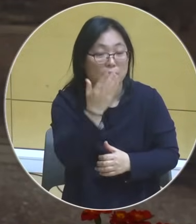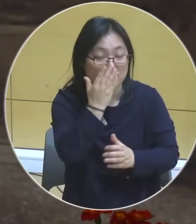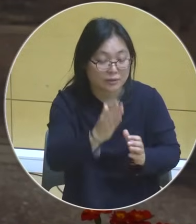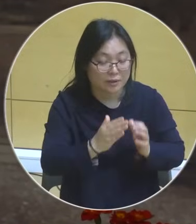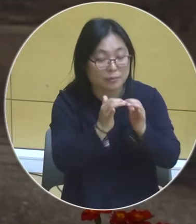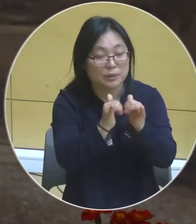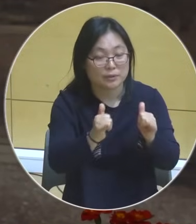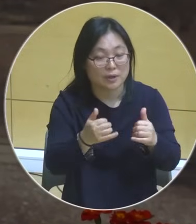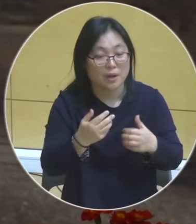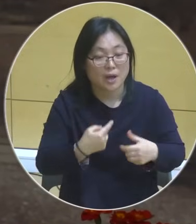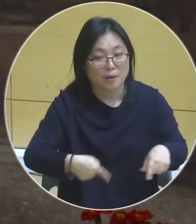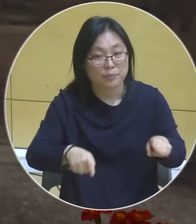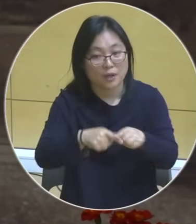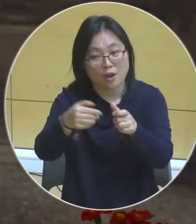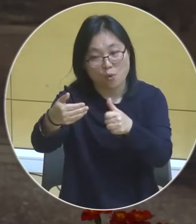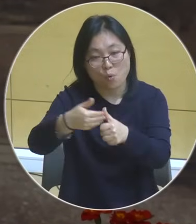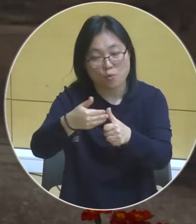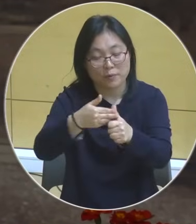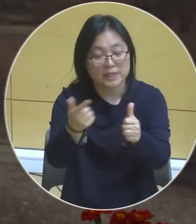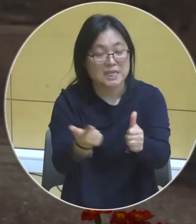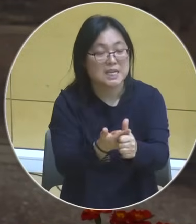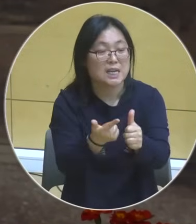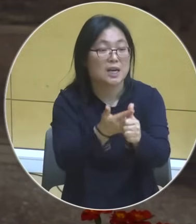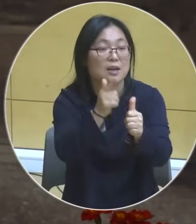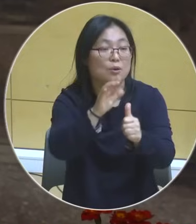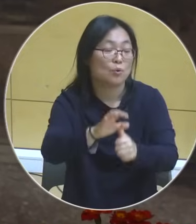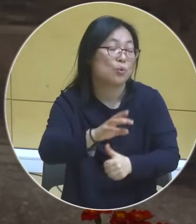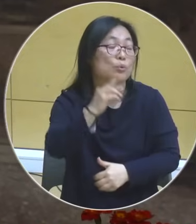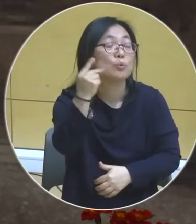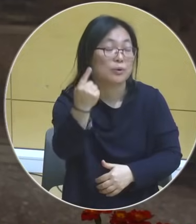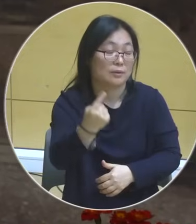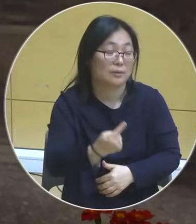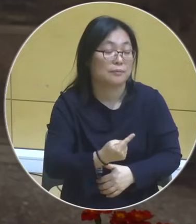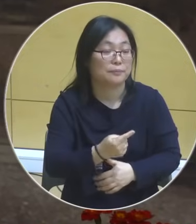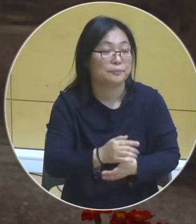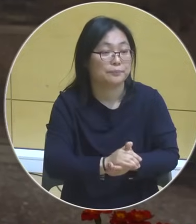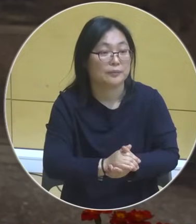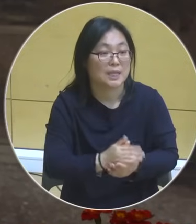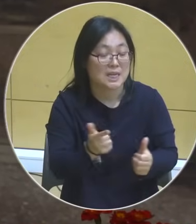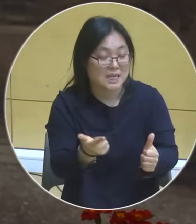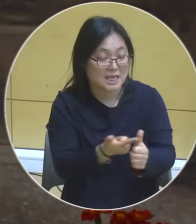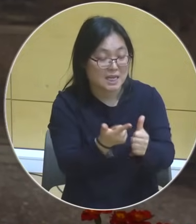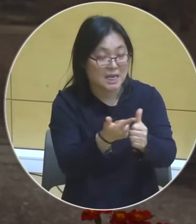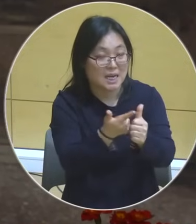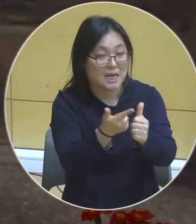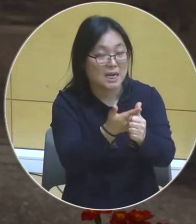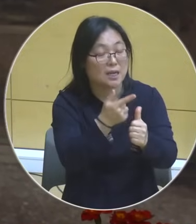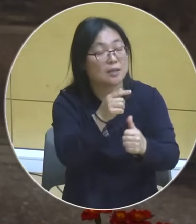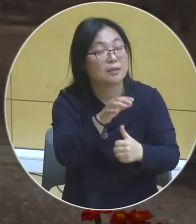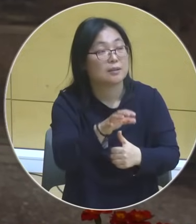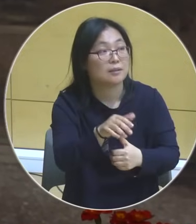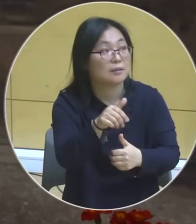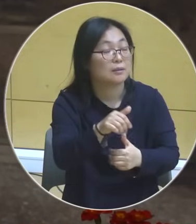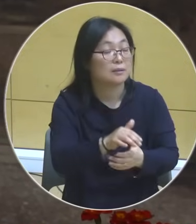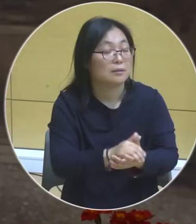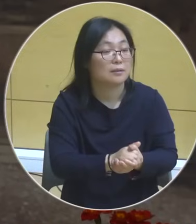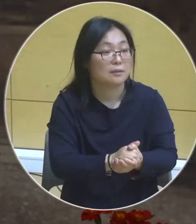함께 공급받는 곳, 바로 이 길갈로 돌아가게 됩니다. 길갈에는, 왜냐하면 이